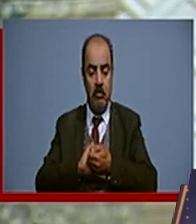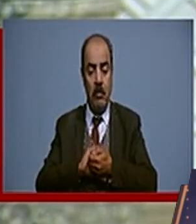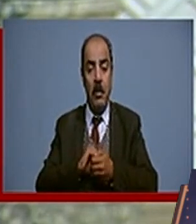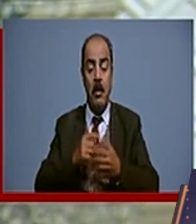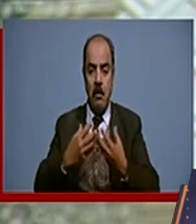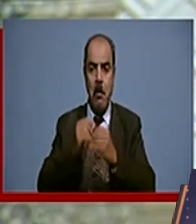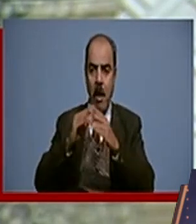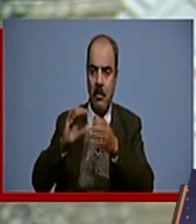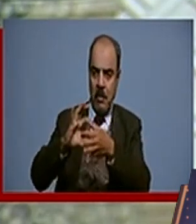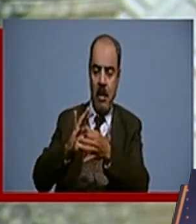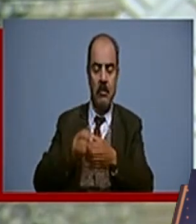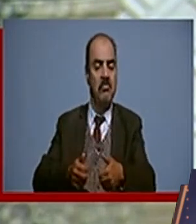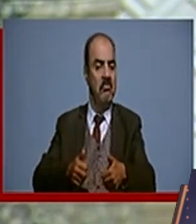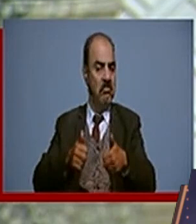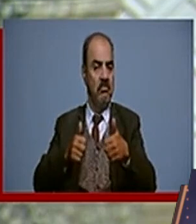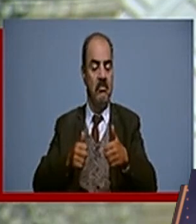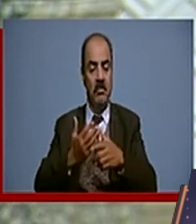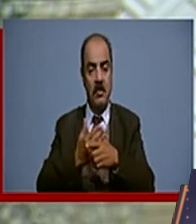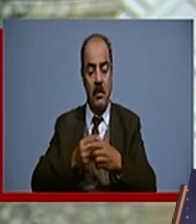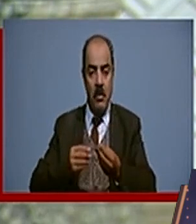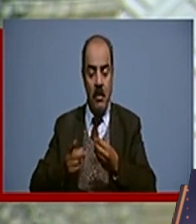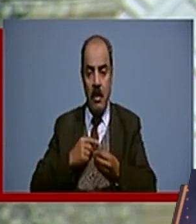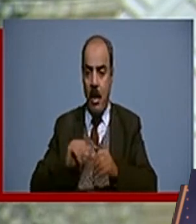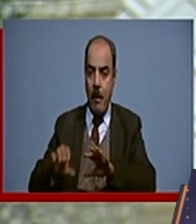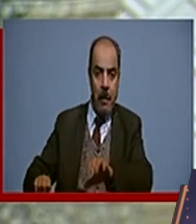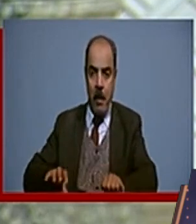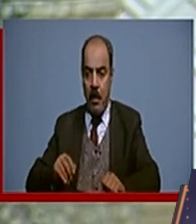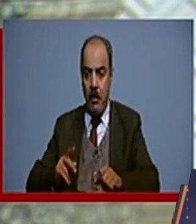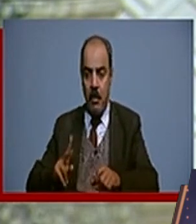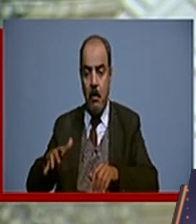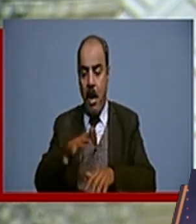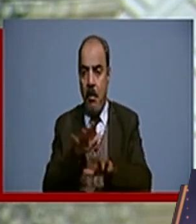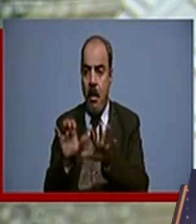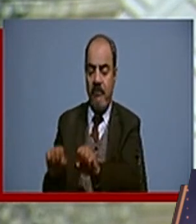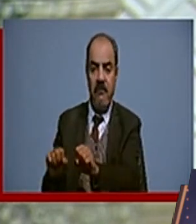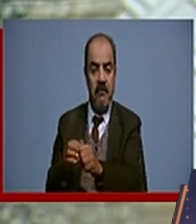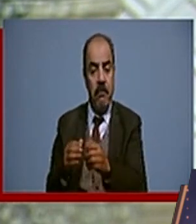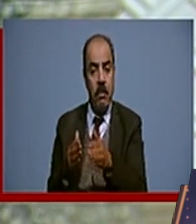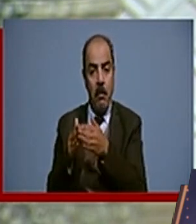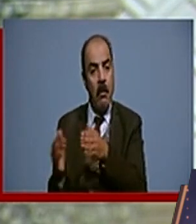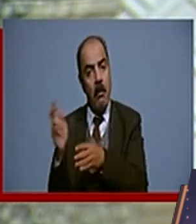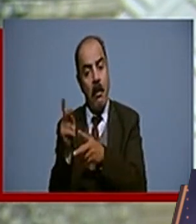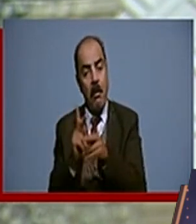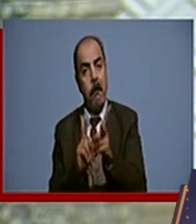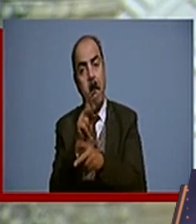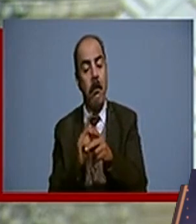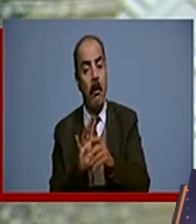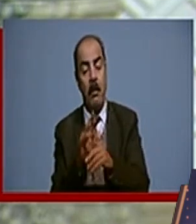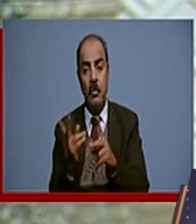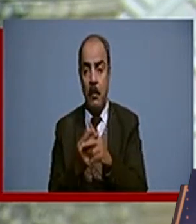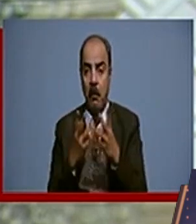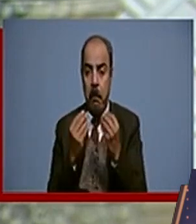مصر فيما يخص السيطرة على الحدود وكذلك إدارتها للاجئين